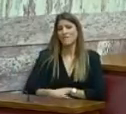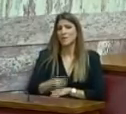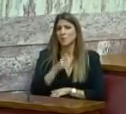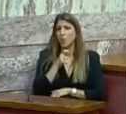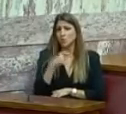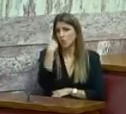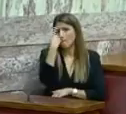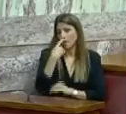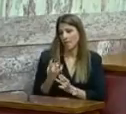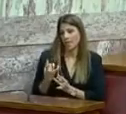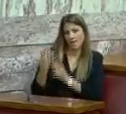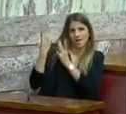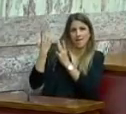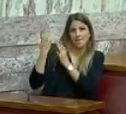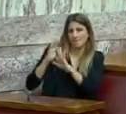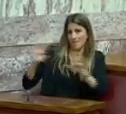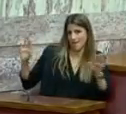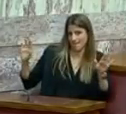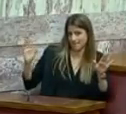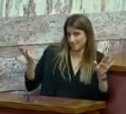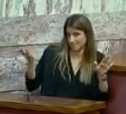πρόσωπα.